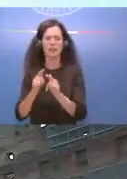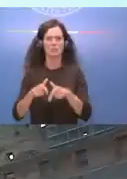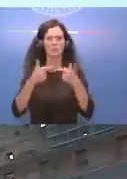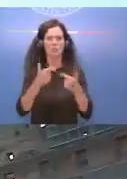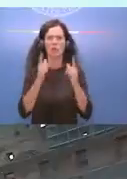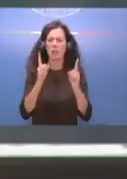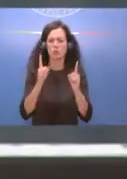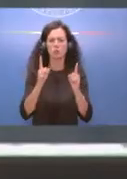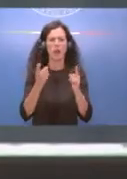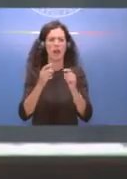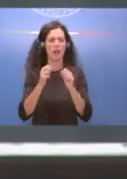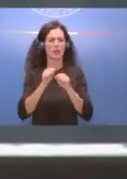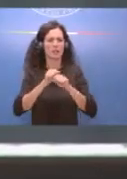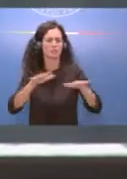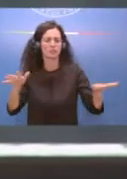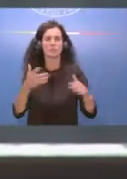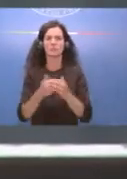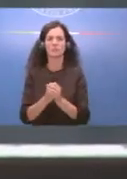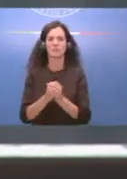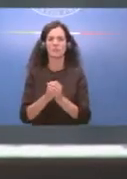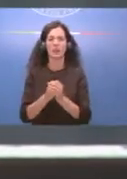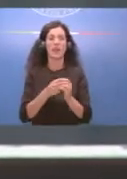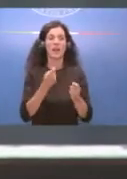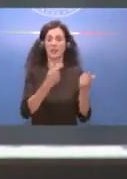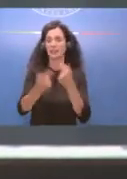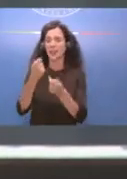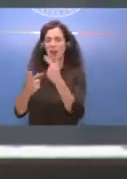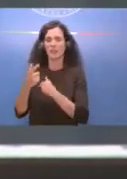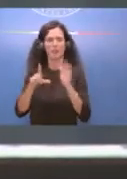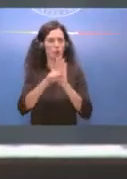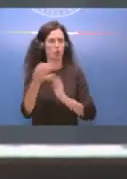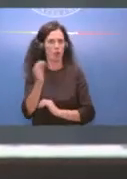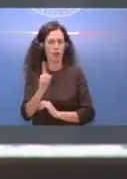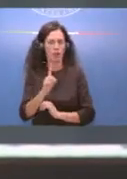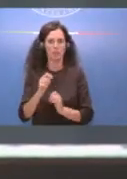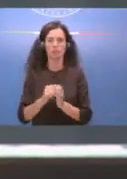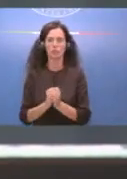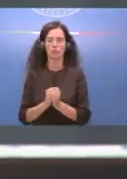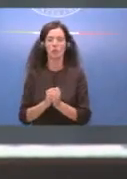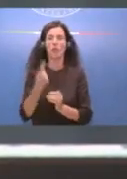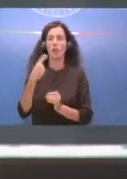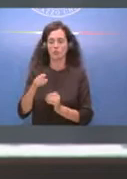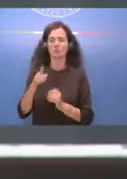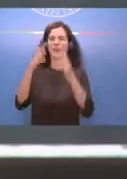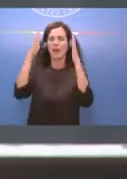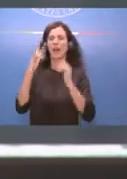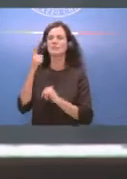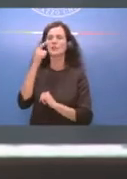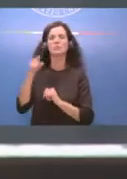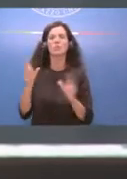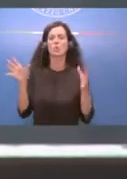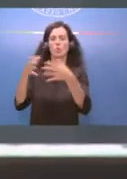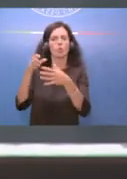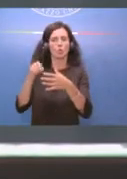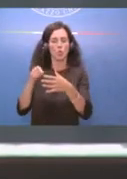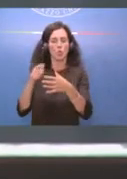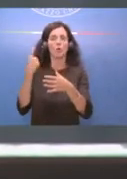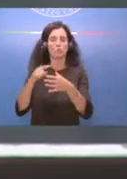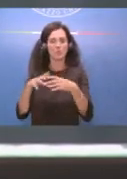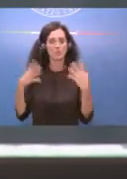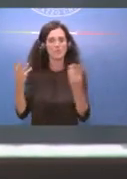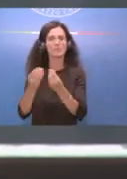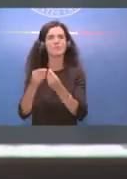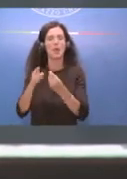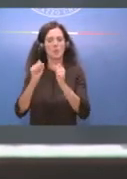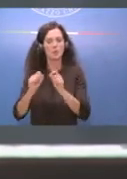traffico illecito i caschi blu della cultura i gruppi nazionali sono che tutti noi potremmo cost dovremo e potremo costituire possa